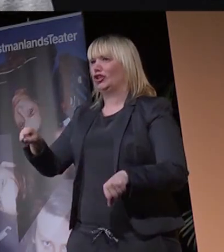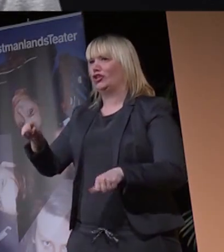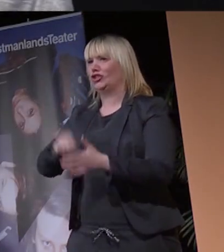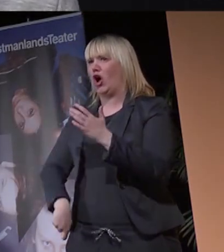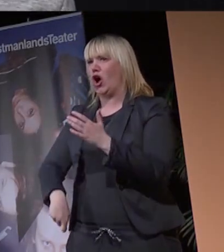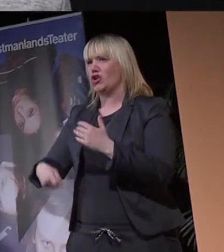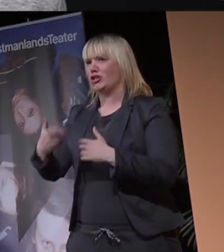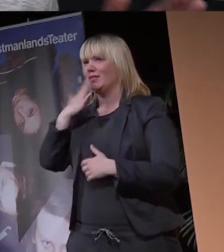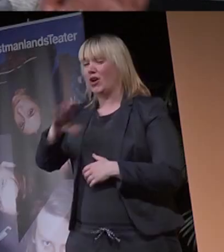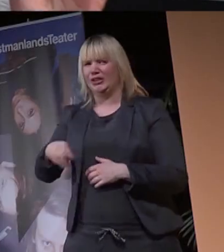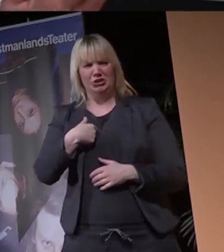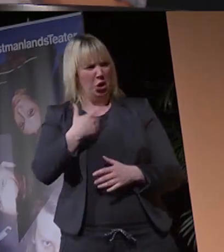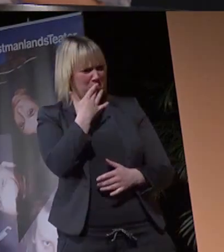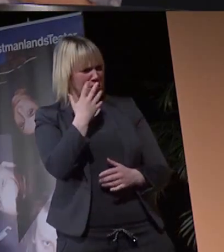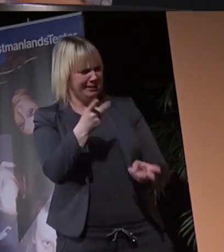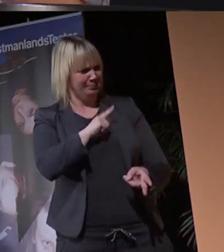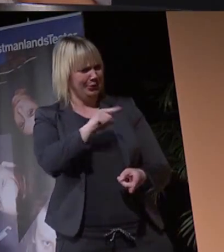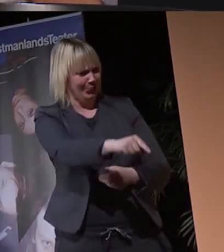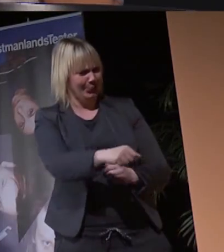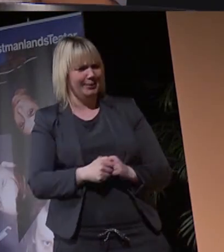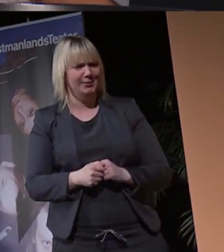du. Men